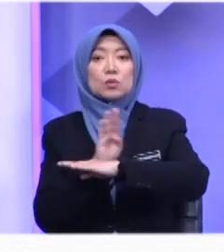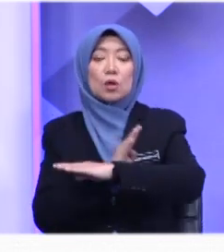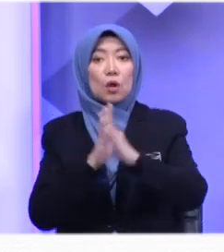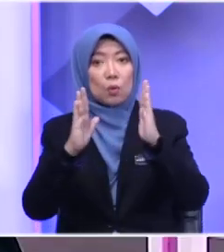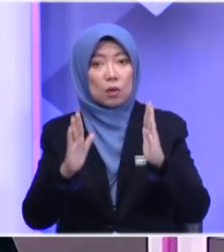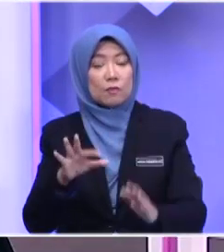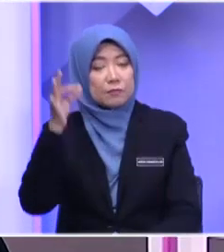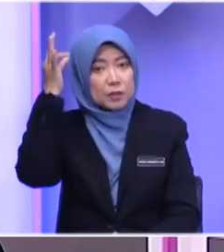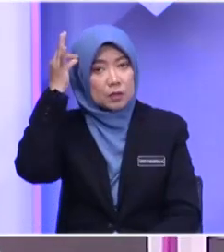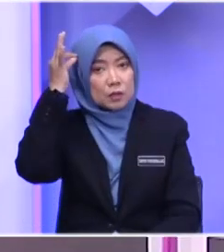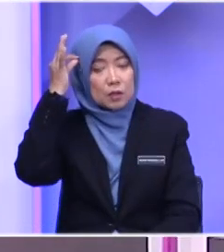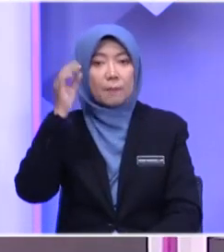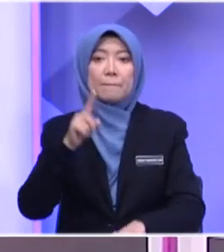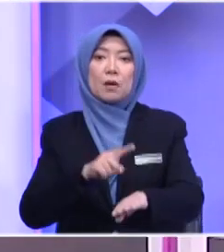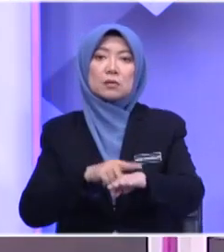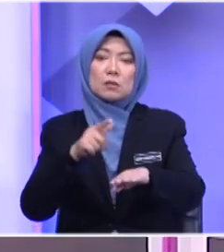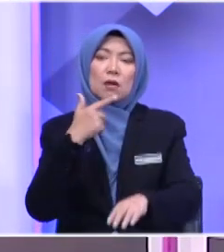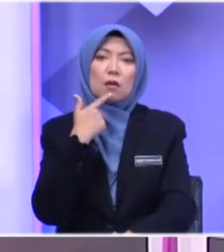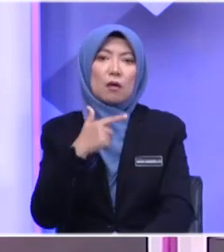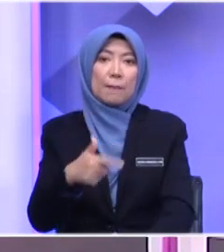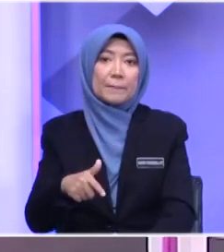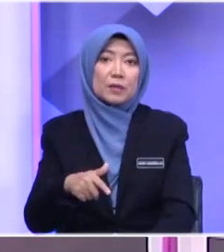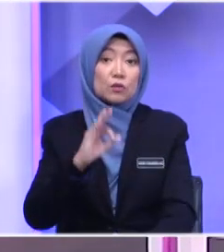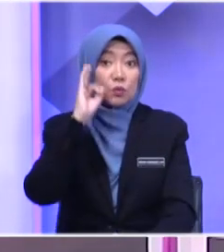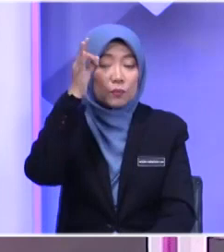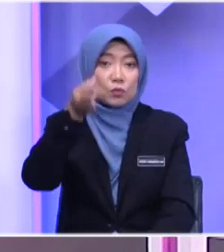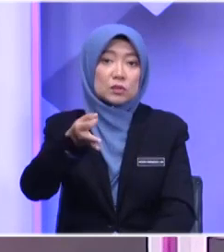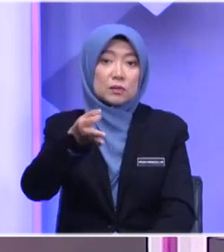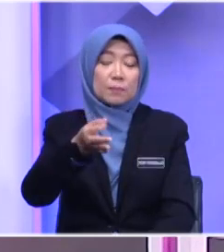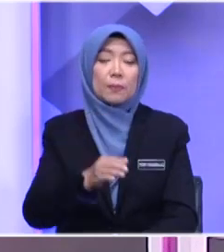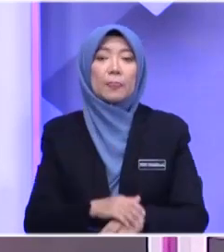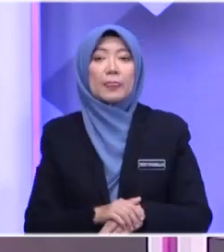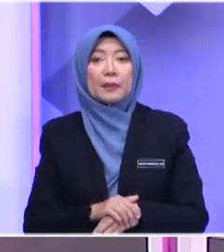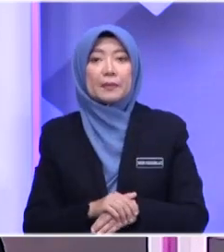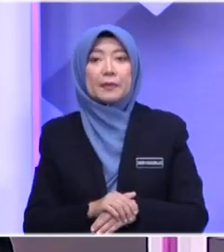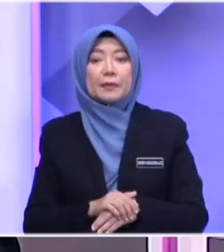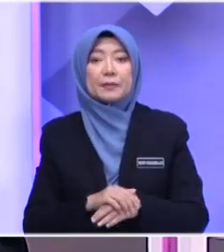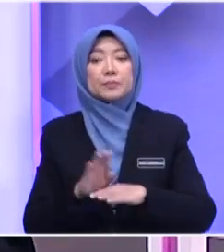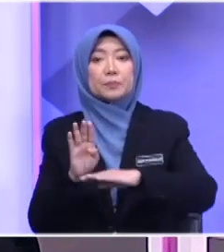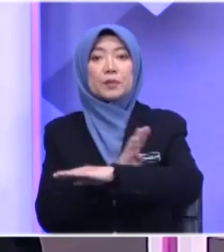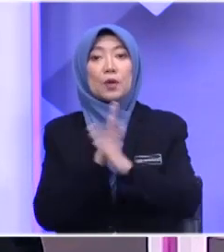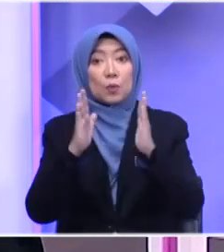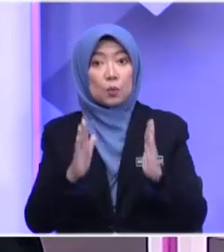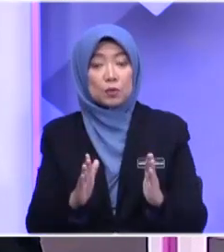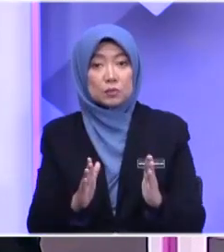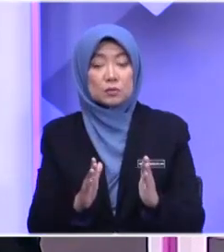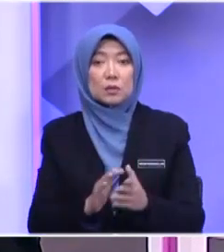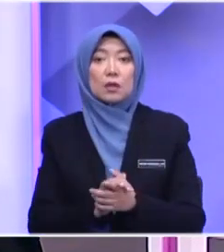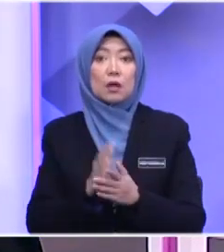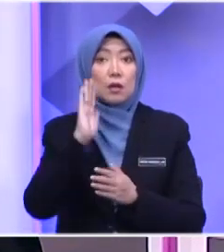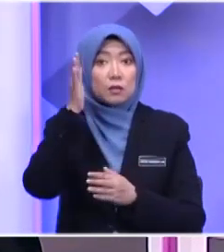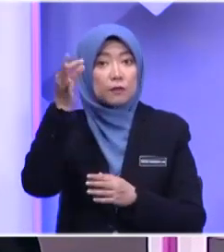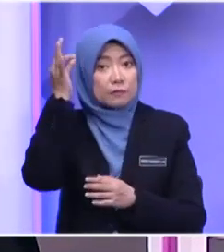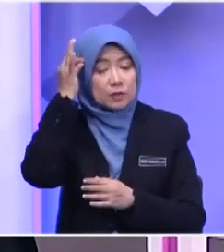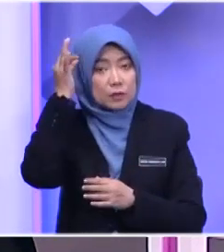Masa panjang Oke mana kalian Tahir menurut kepingan baru yang potensi dan belum di Rocky oleh orang lain sampai tahap